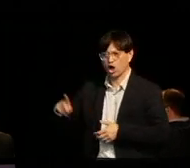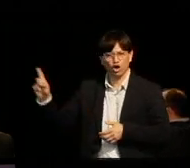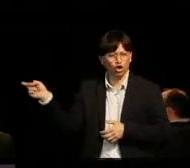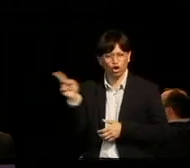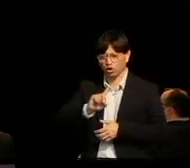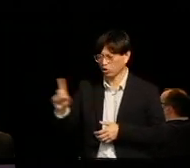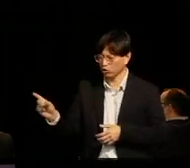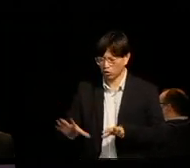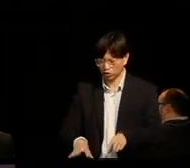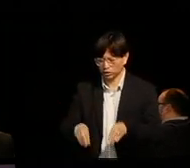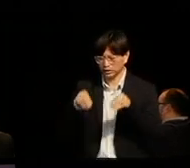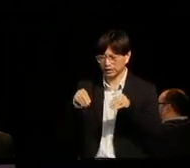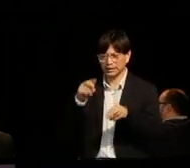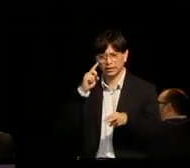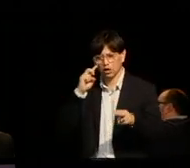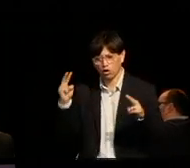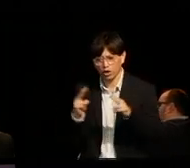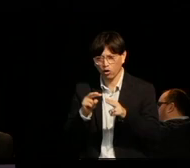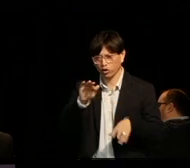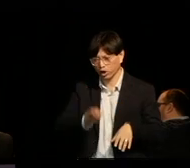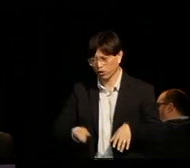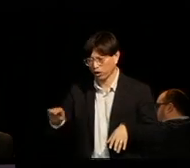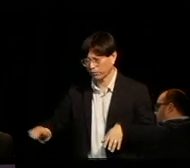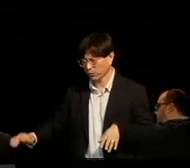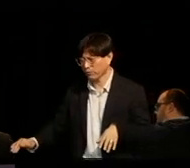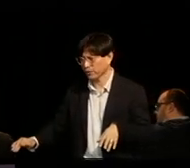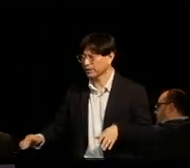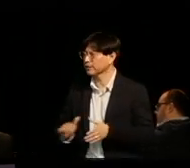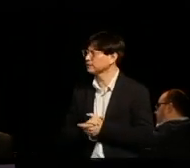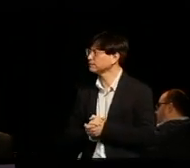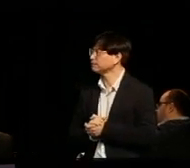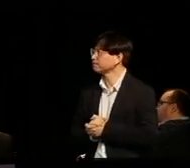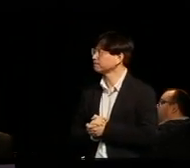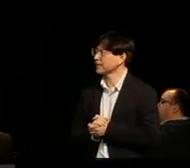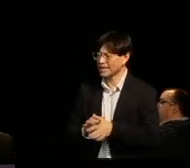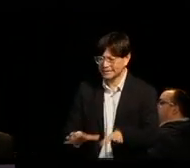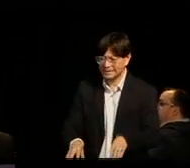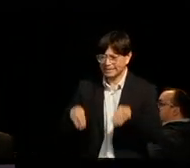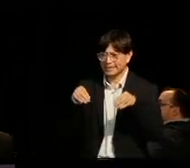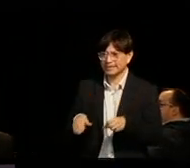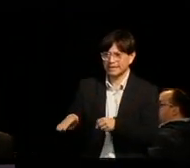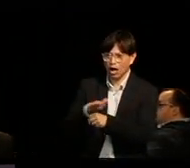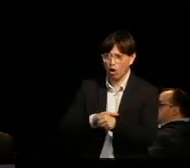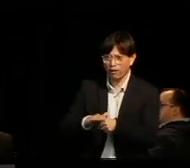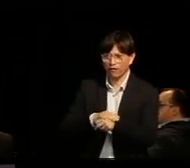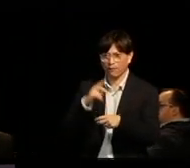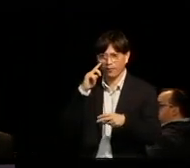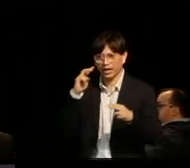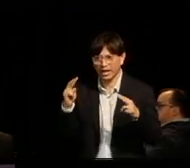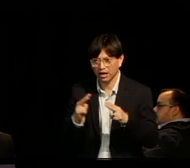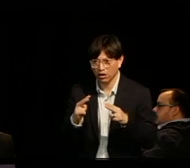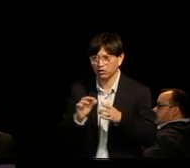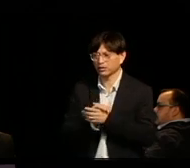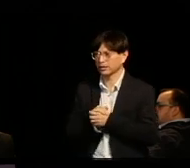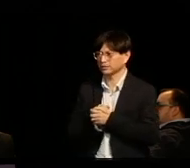comincia dagli incontri con i bambini la catechesi si comincia dagli incontri con le famiglie quindi non si si parte durante